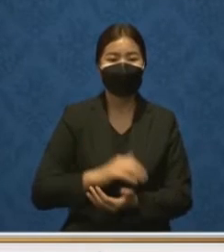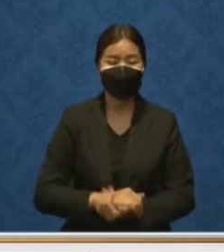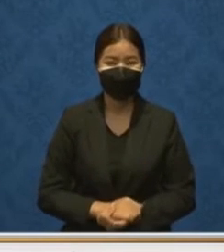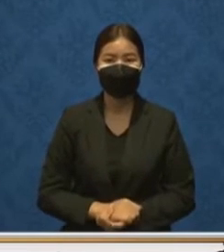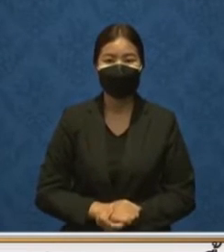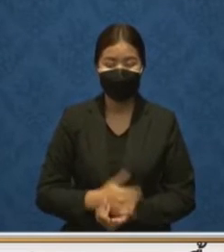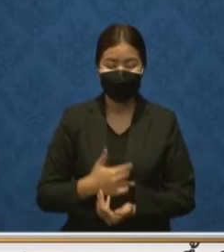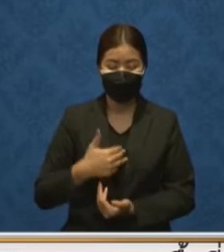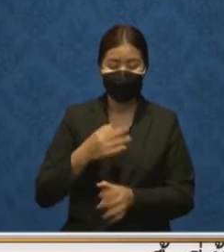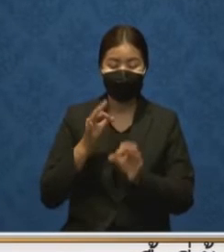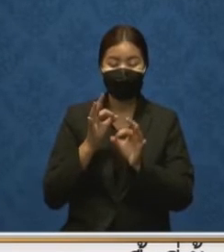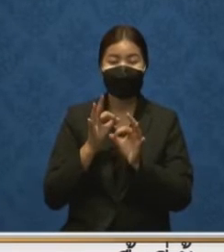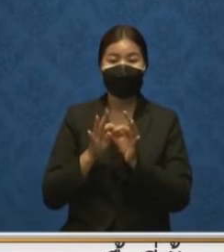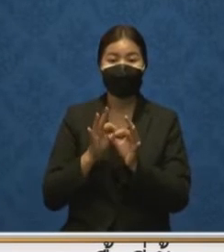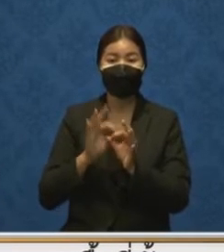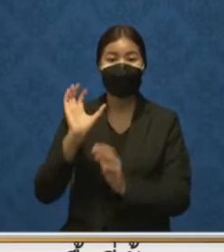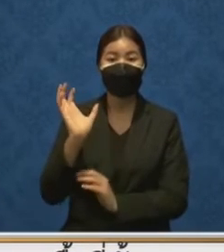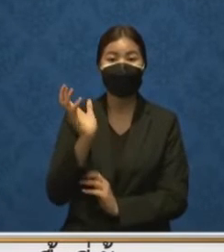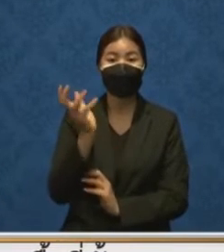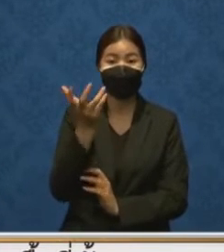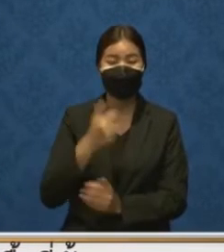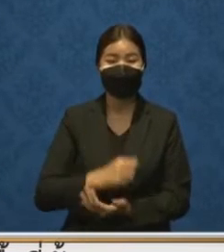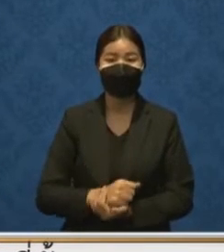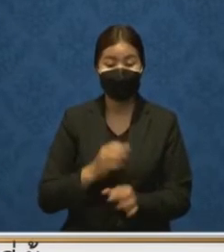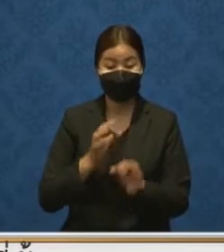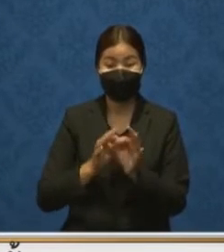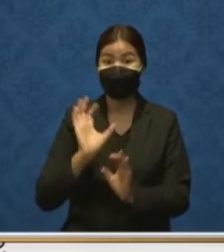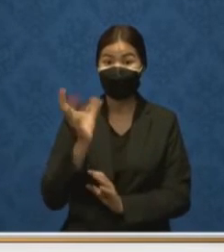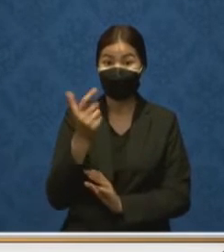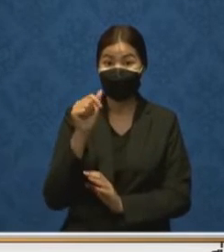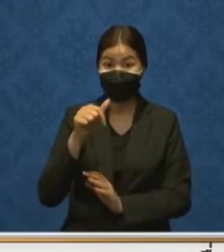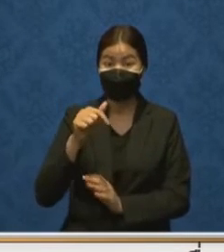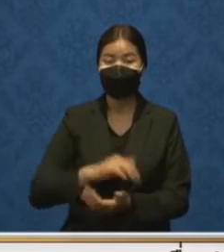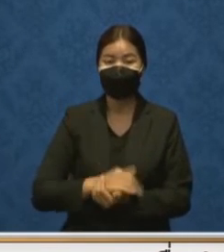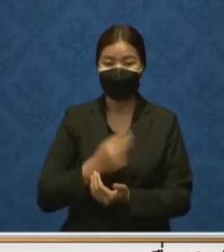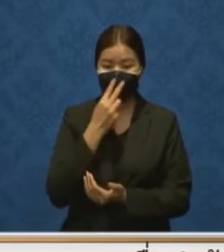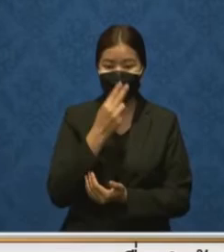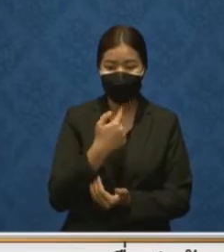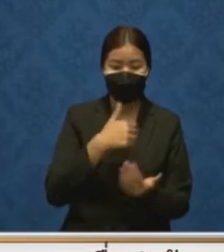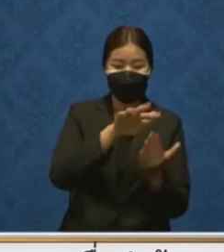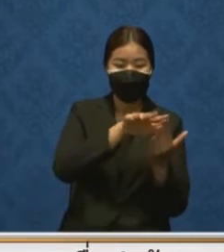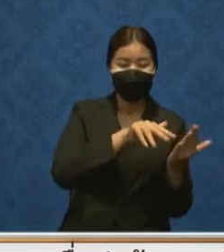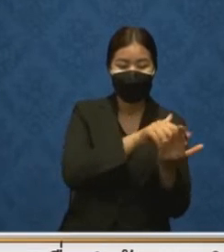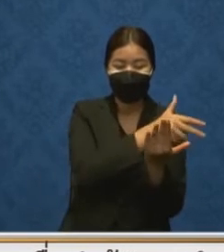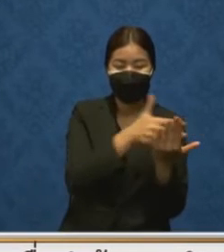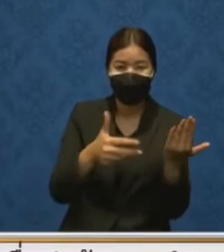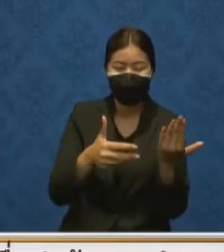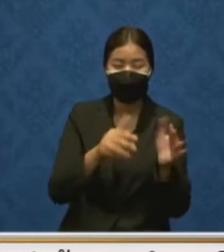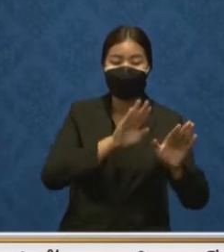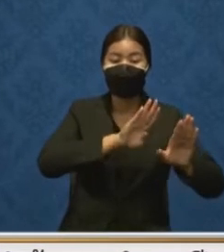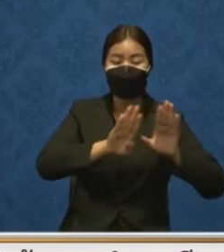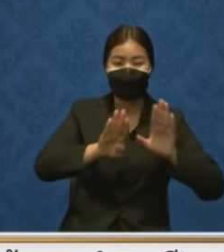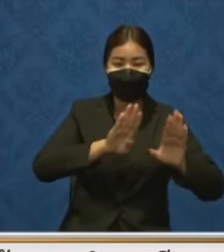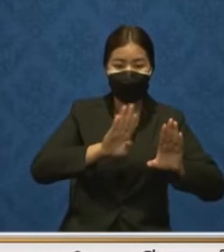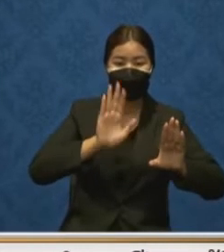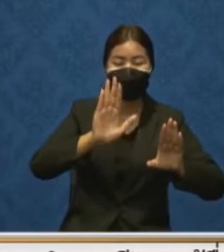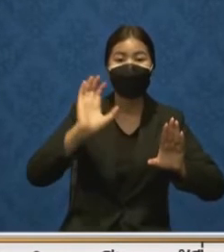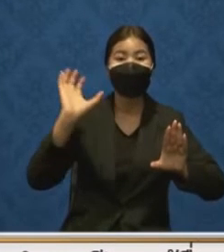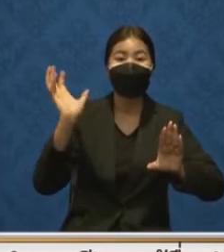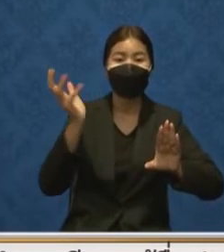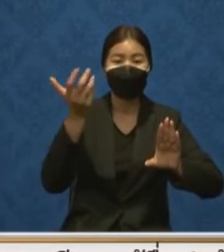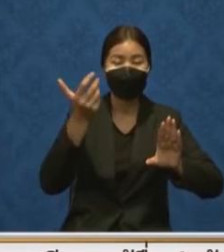ทนาคารโลกคือ World Bankได้มีการทำตารางเปรียบเทียบราคาปุยของโลก